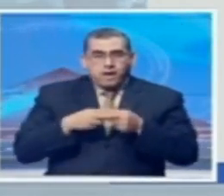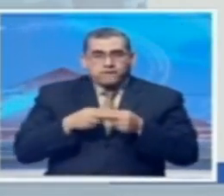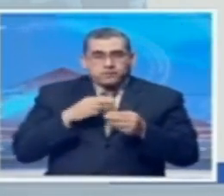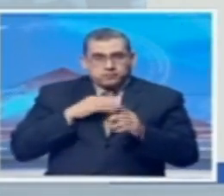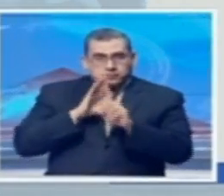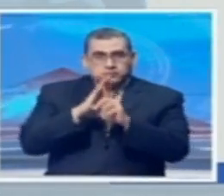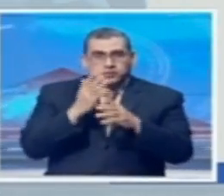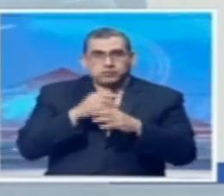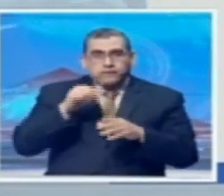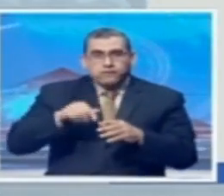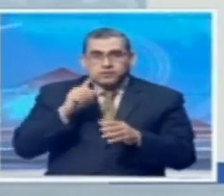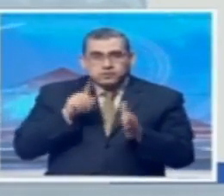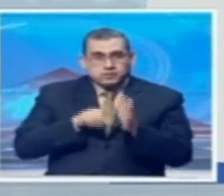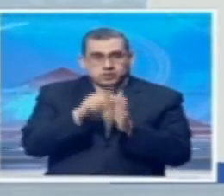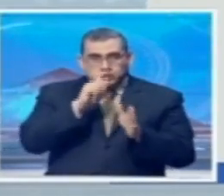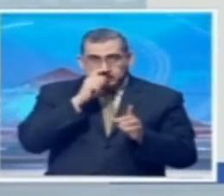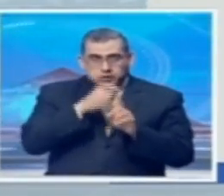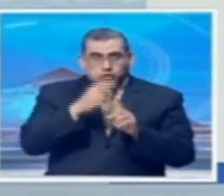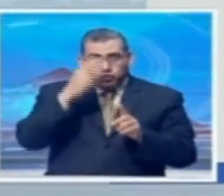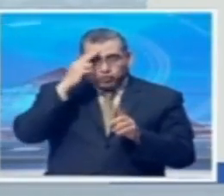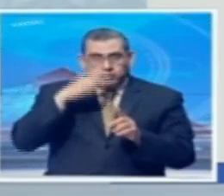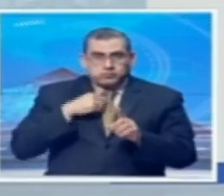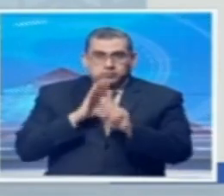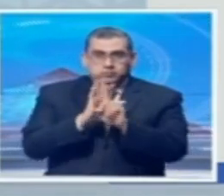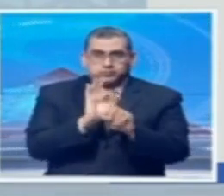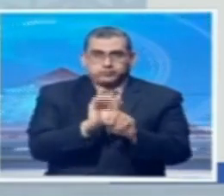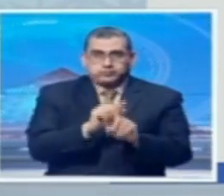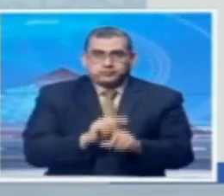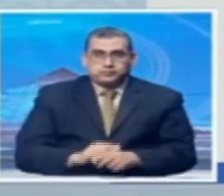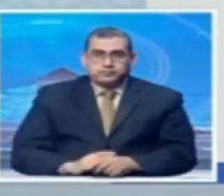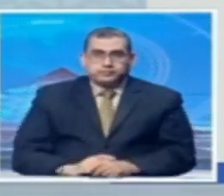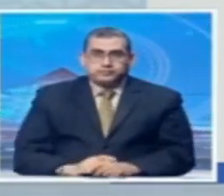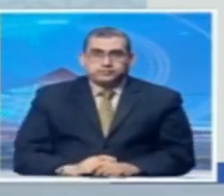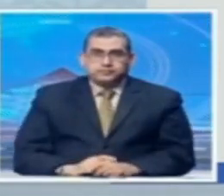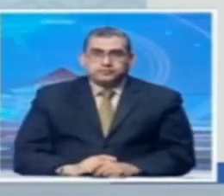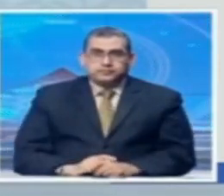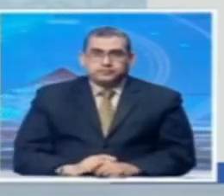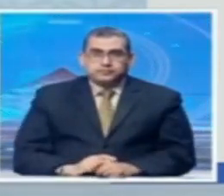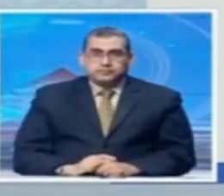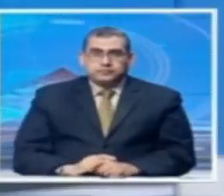ما من شأنه المساس بسيادة المملكة.